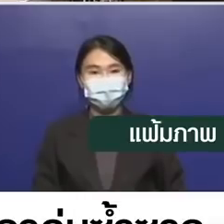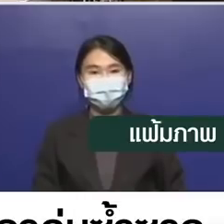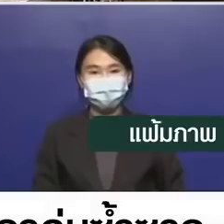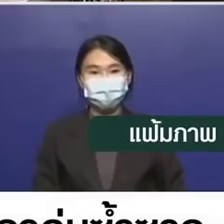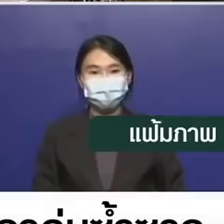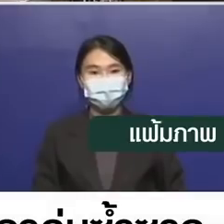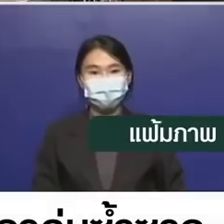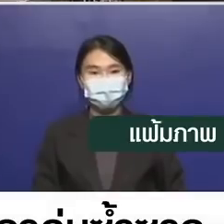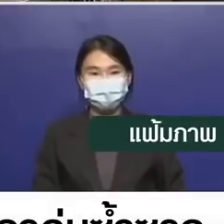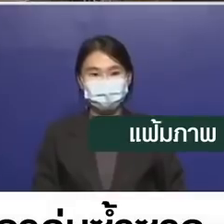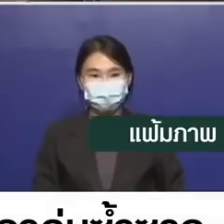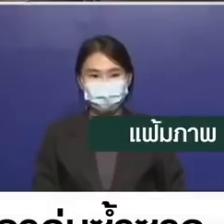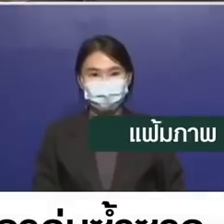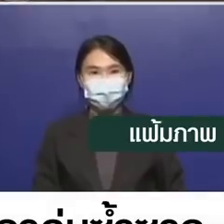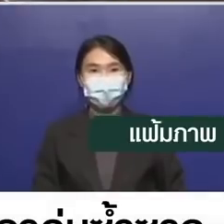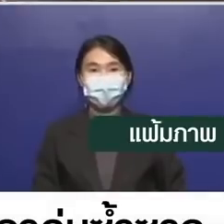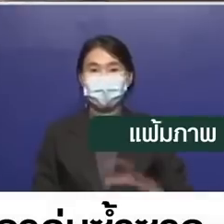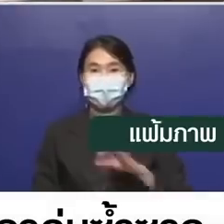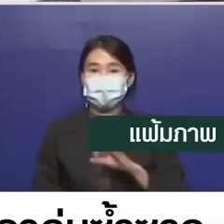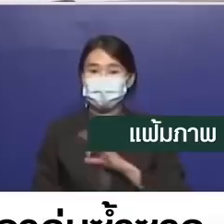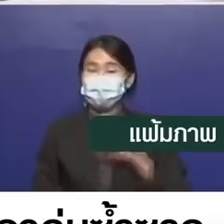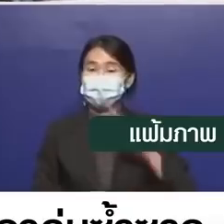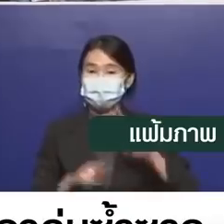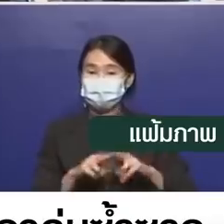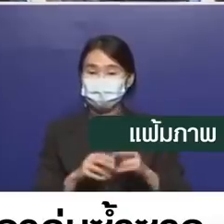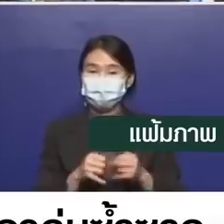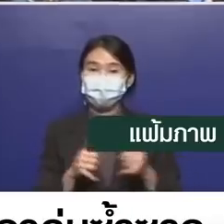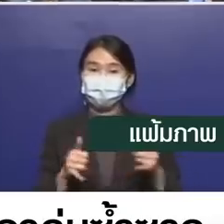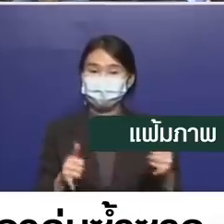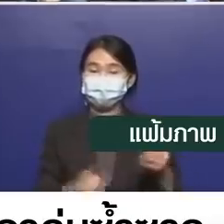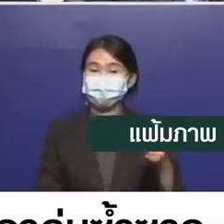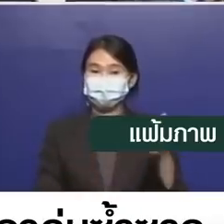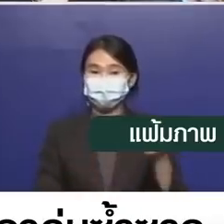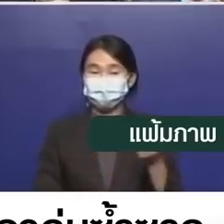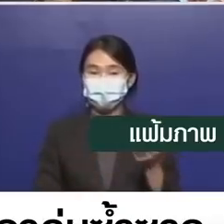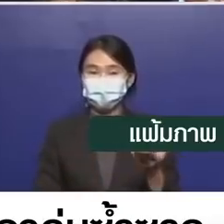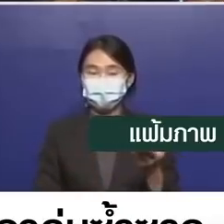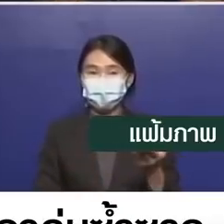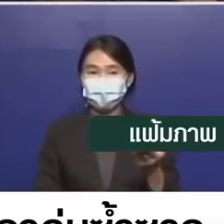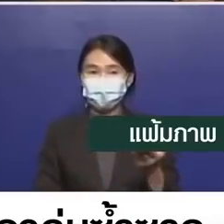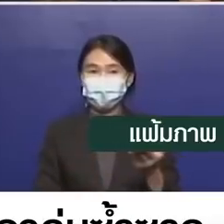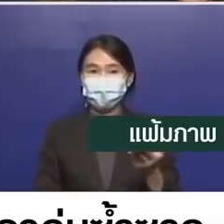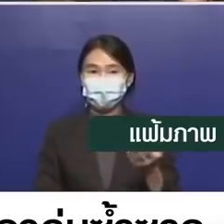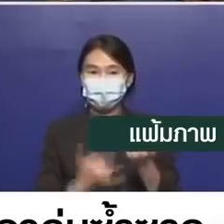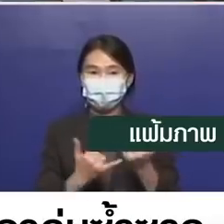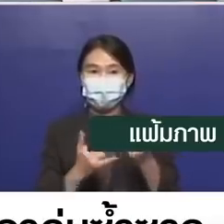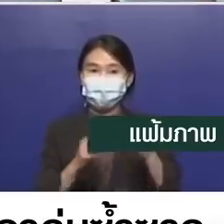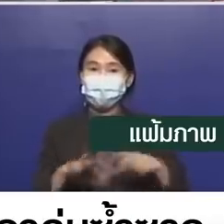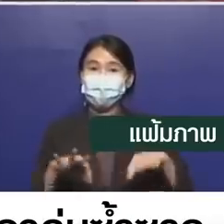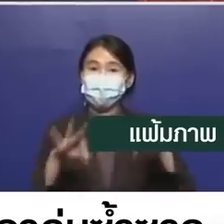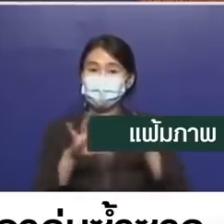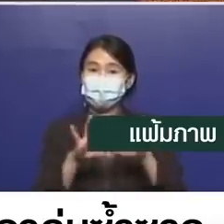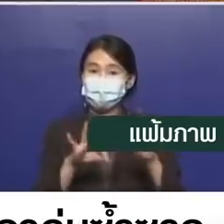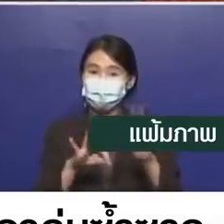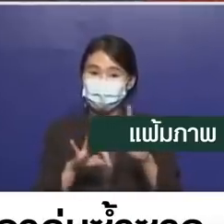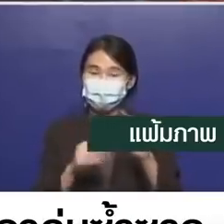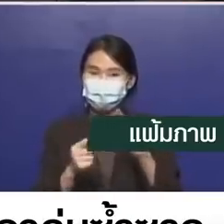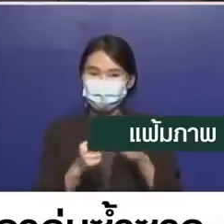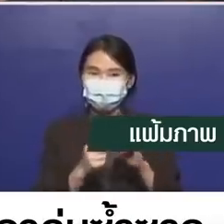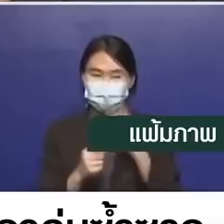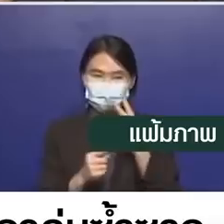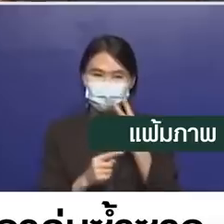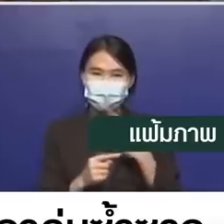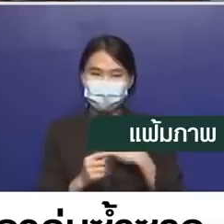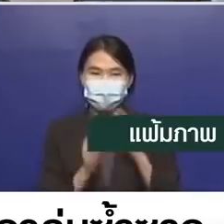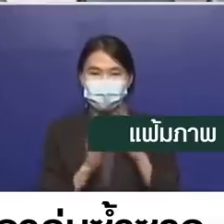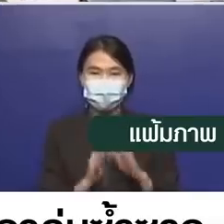ามาขอโทษฉันเห็นฉันได้ยินกับตาพิเชษชื้อว่าท่านประธานลำเอียงคือพูดง่ายพิเชษเชื้อเมืองพานสักแต่มีปากแล้ว